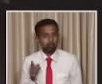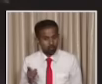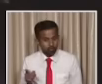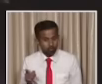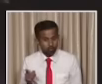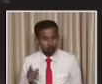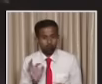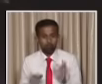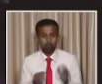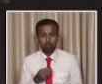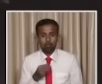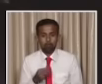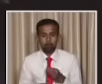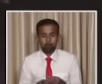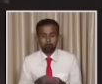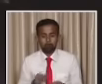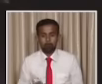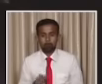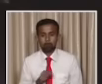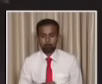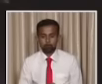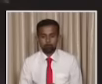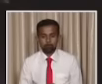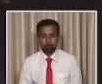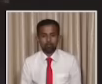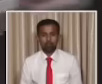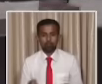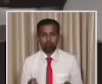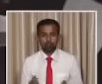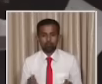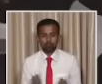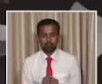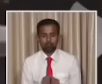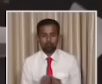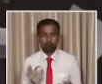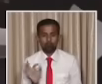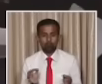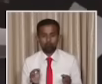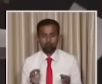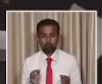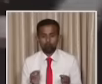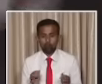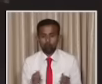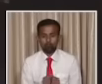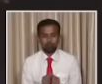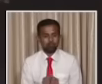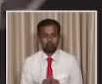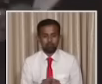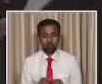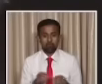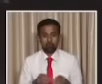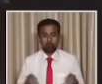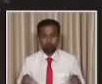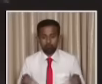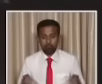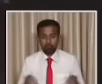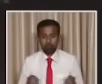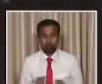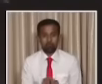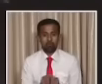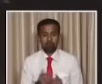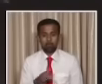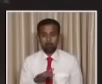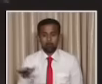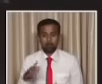ඒ වතු සමාගම් වල මේ වෙනකොට අවශ්‍ය කටයුතු වැවිලි කර්මාන්තයේ සිද්ධ වෙන්නේ නැහැ. වැවිලි කර්මාන්තයේ සිද්ධ වෙන්නේ නැති ඉඩම්